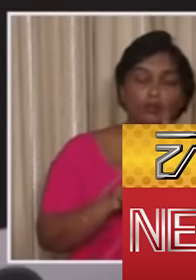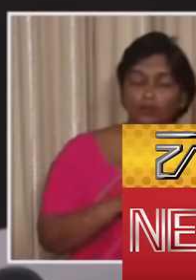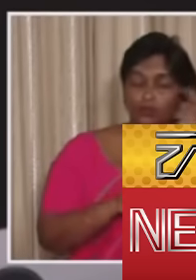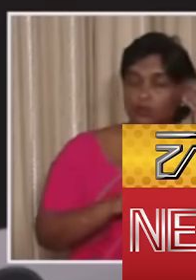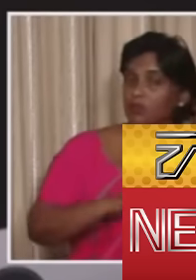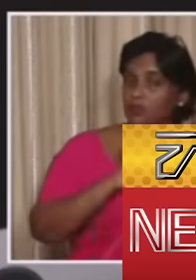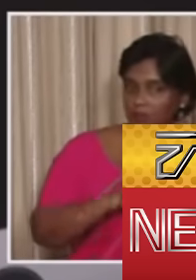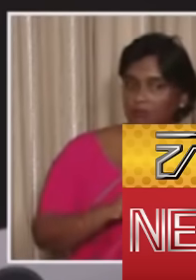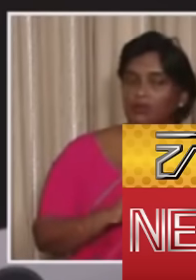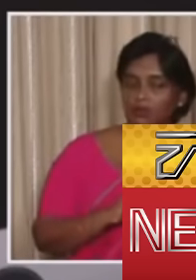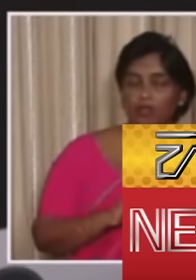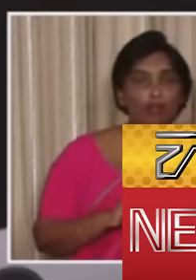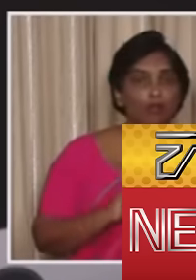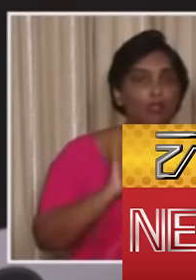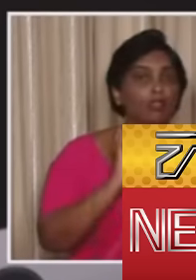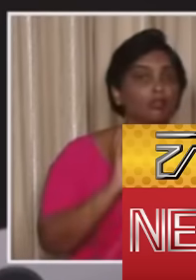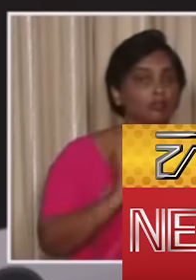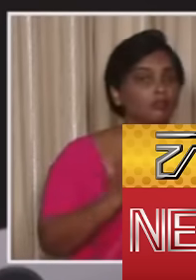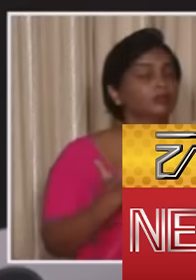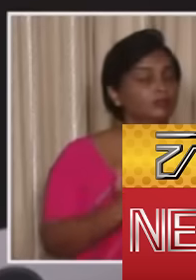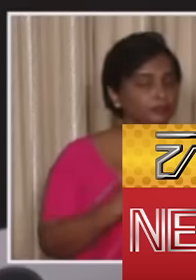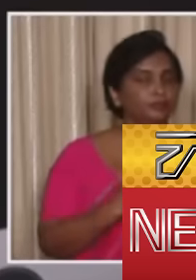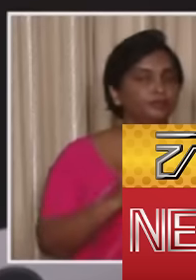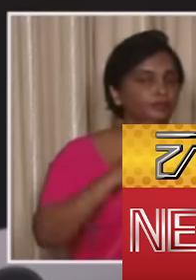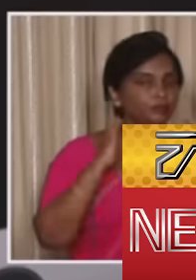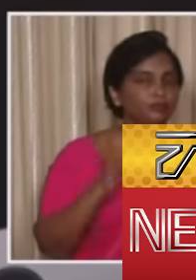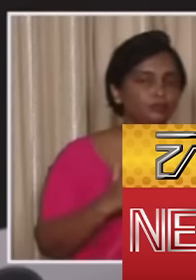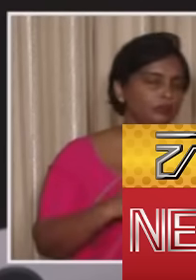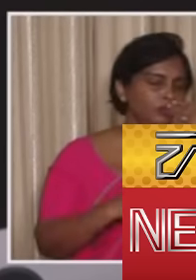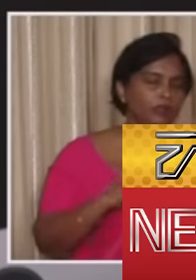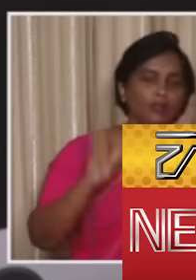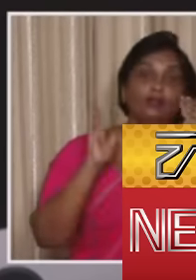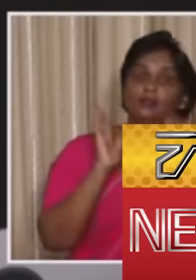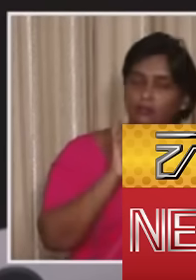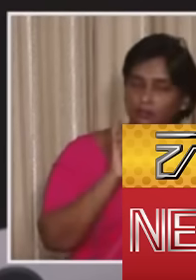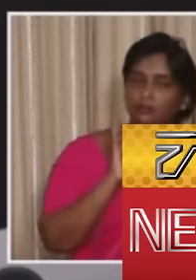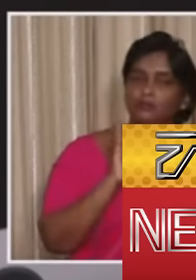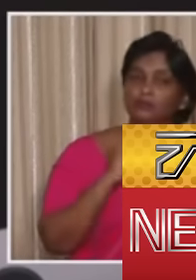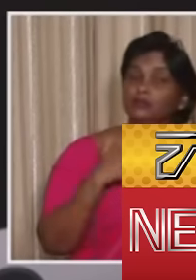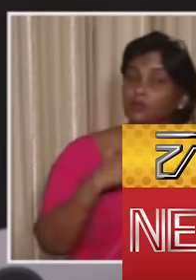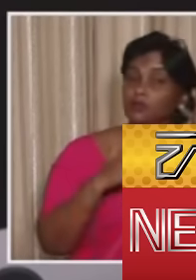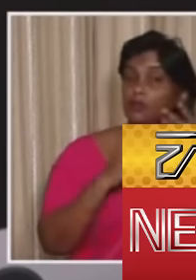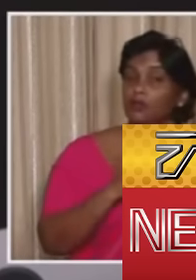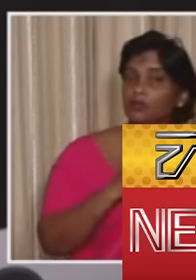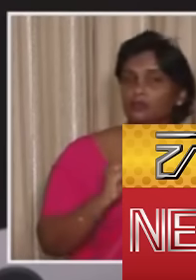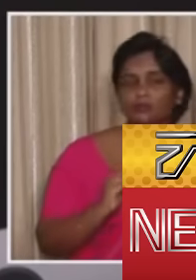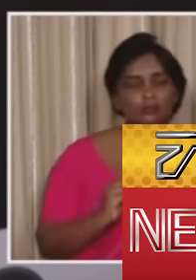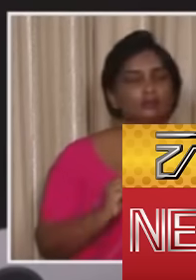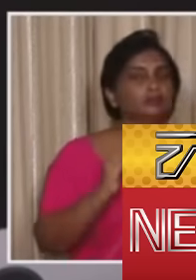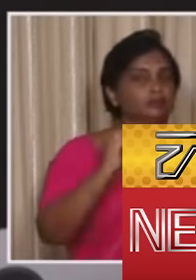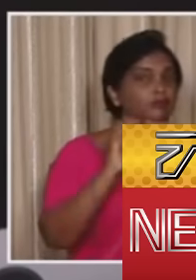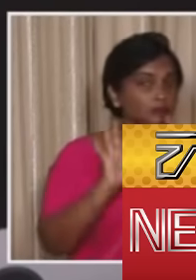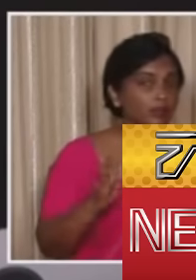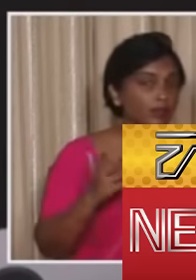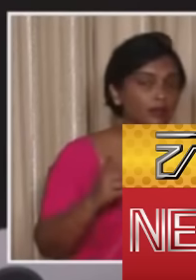ලෝකේ නව තාක්ෂණය අත්පත් කර ගැනීමට මොනතරම් අපි සමත් වෙනවද කියන සාධකයේ මත තමයි අපි ලෝකේ ආර්ථික වර්ධනය අත්පත් කරනවද නැද්ද කියලා